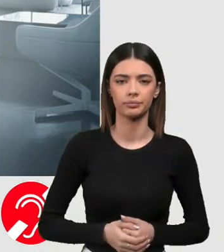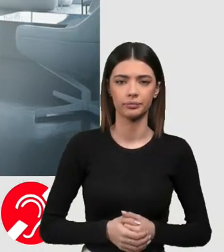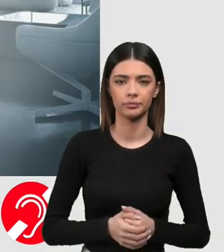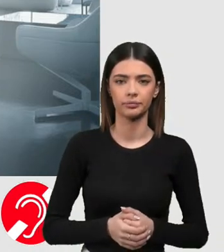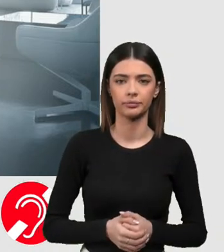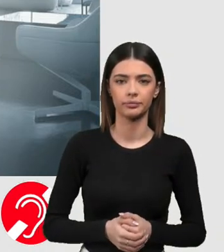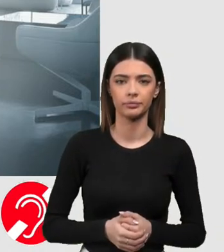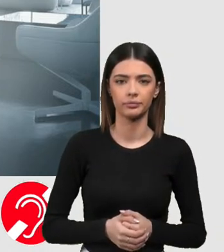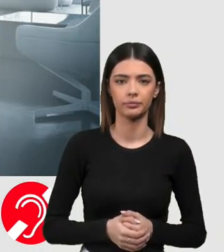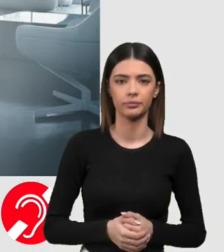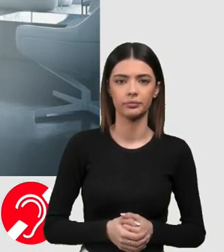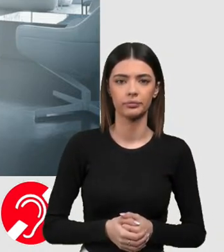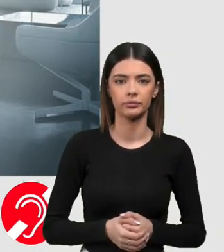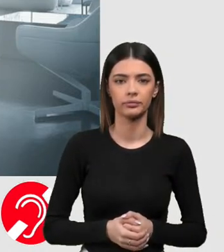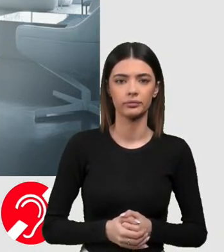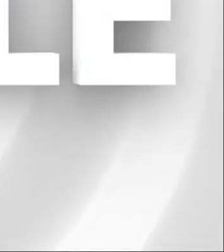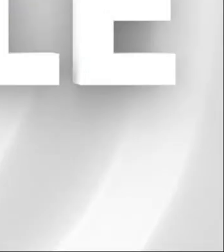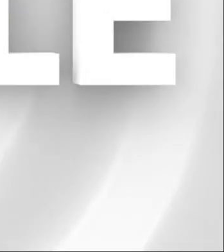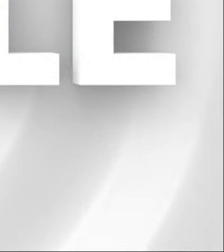futurist.